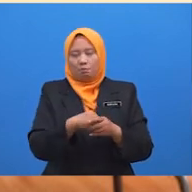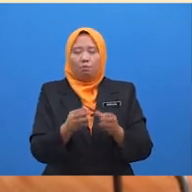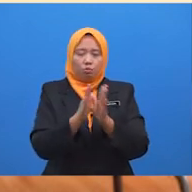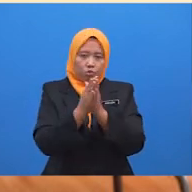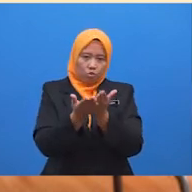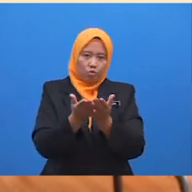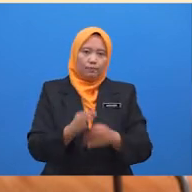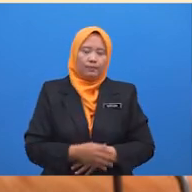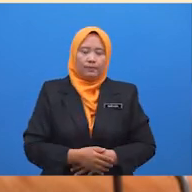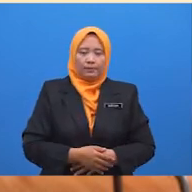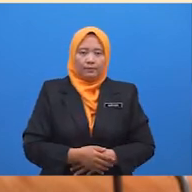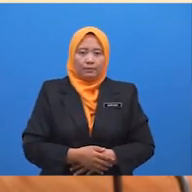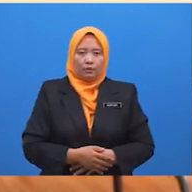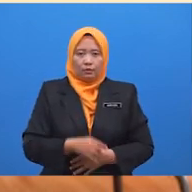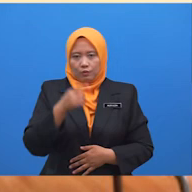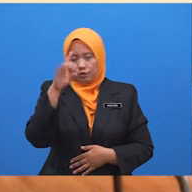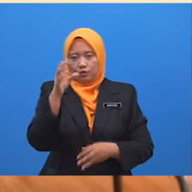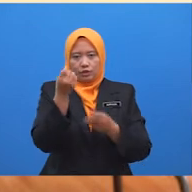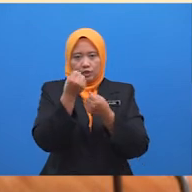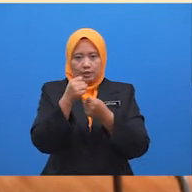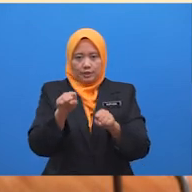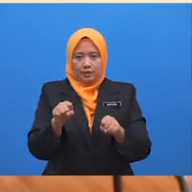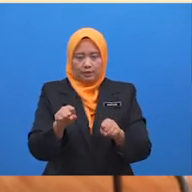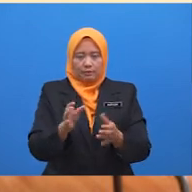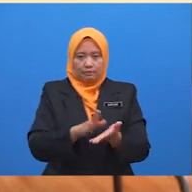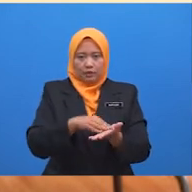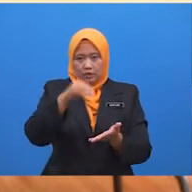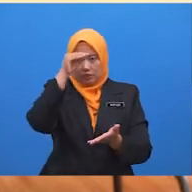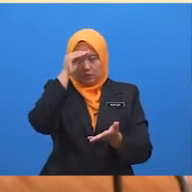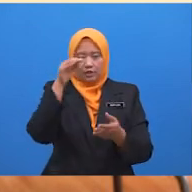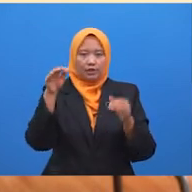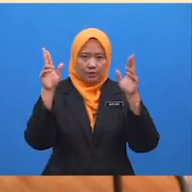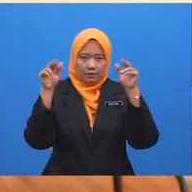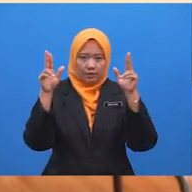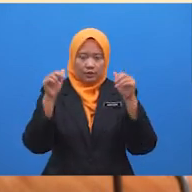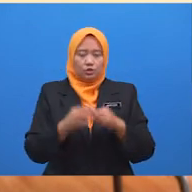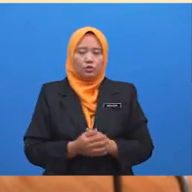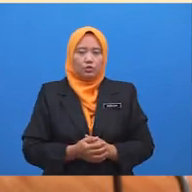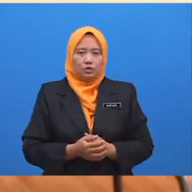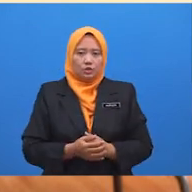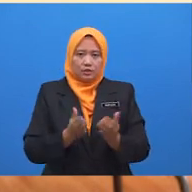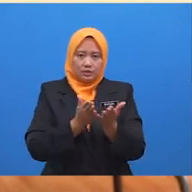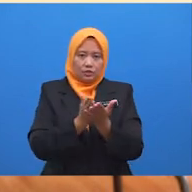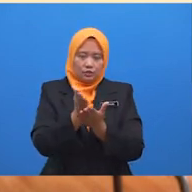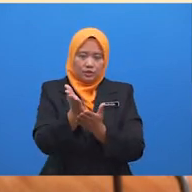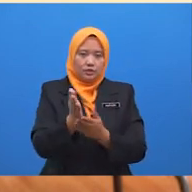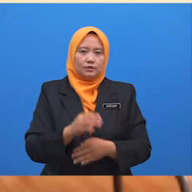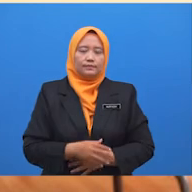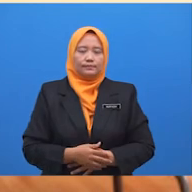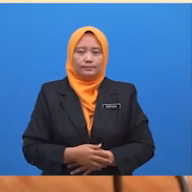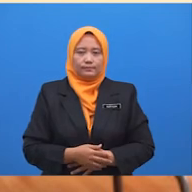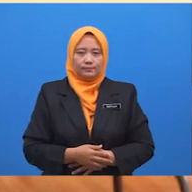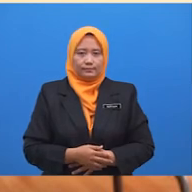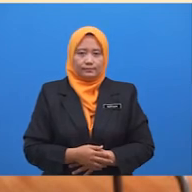atau buku teks sebagai persediaan untuk mempelajari tajuk yang ada